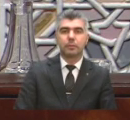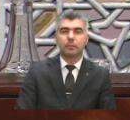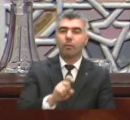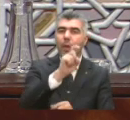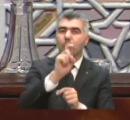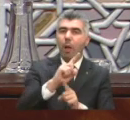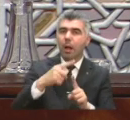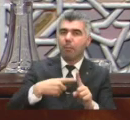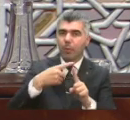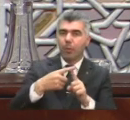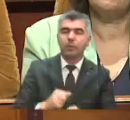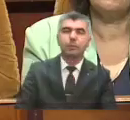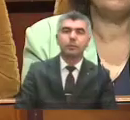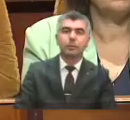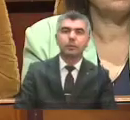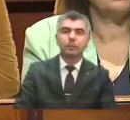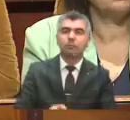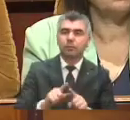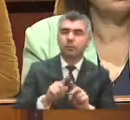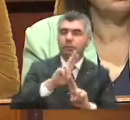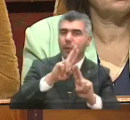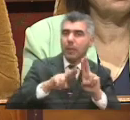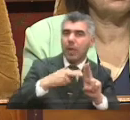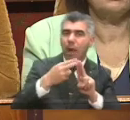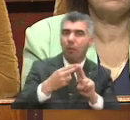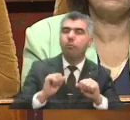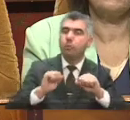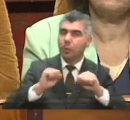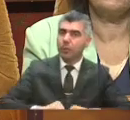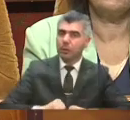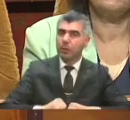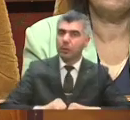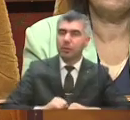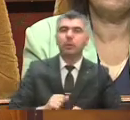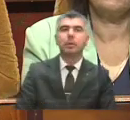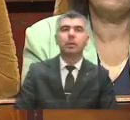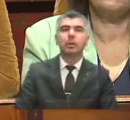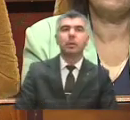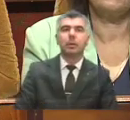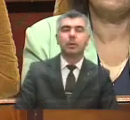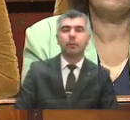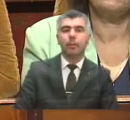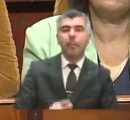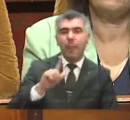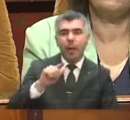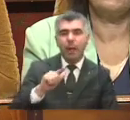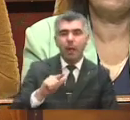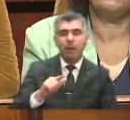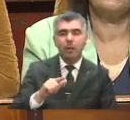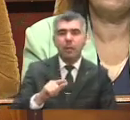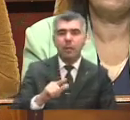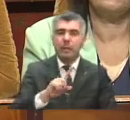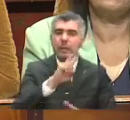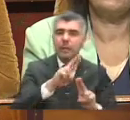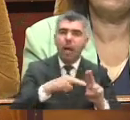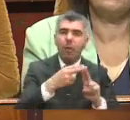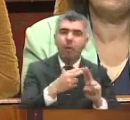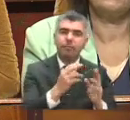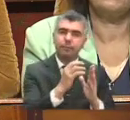السيد الوزير، وتفاعلا مع الجواب ديالكم وتأكيدا لبعض ما جاء في جوابكم، انا بغيت